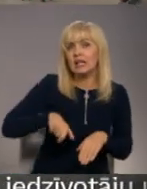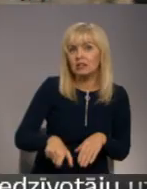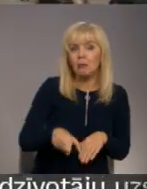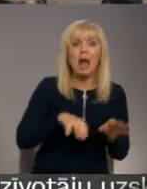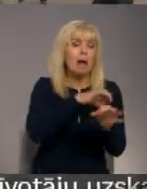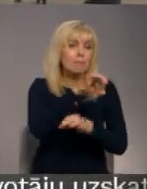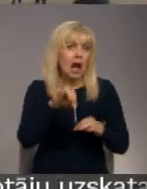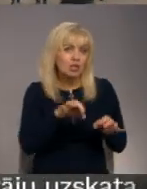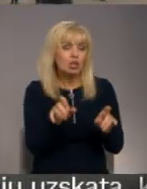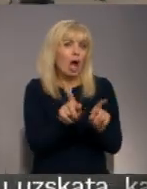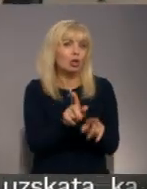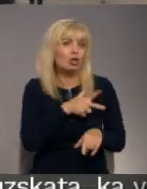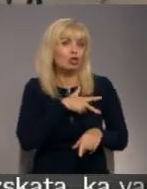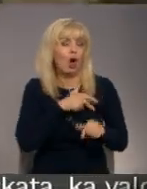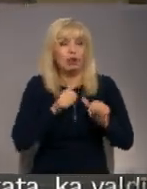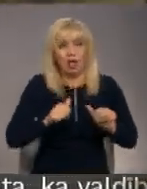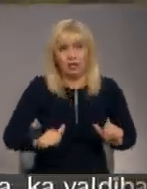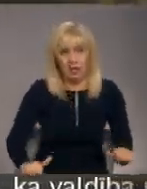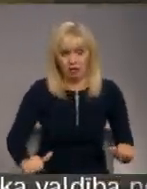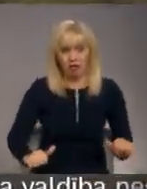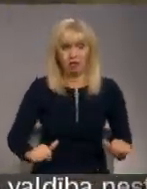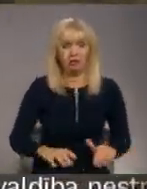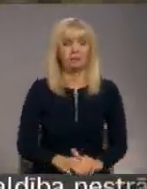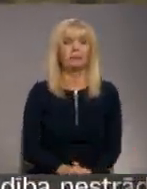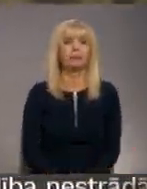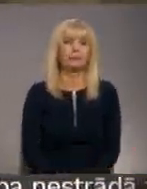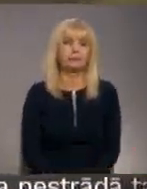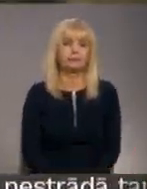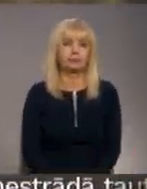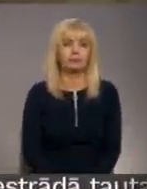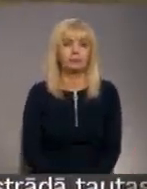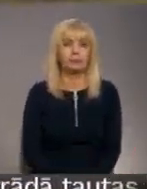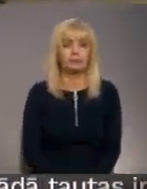bāriņtiesas, gan sociālos dienestus. Zanda Ozola Balode, Olofs Peršovics, Latvijas televīzija.